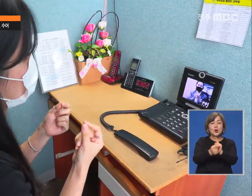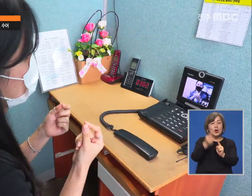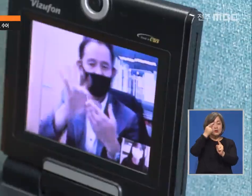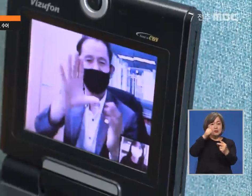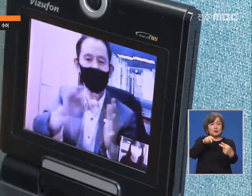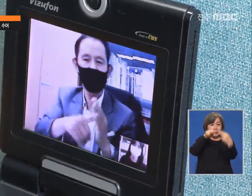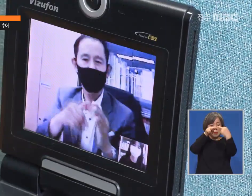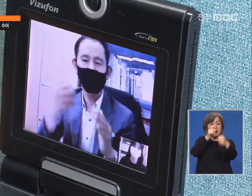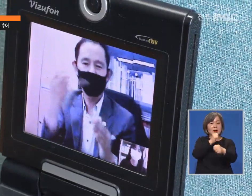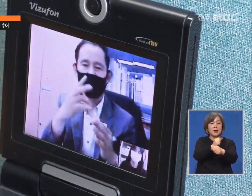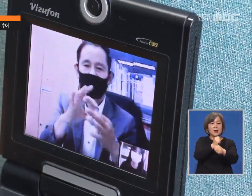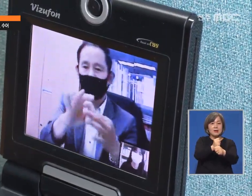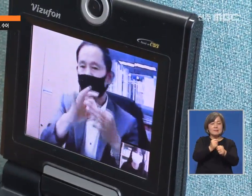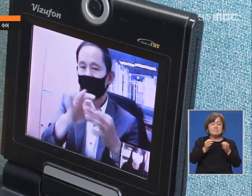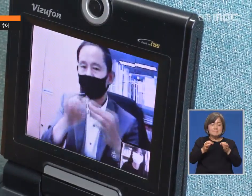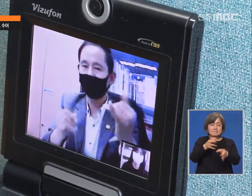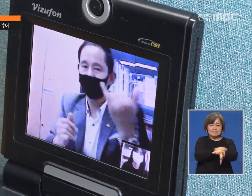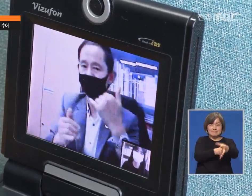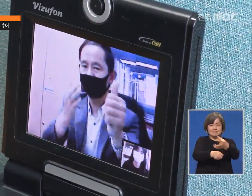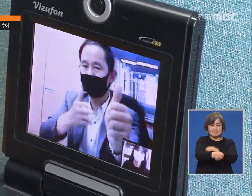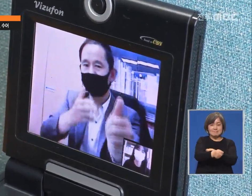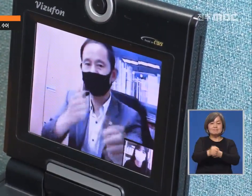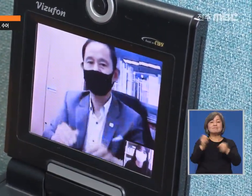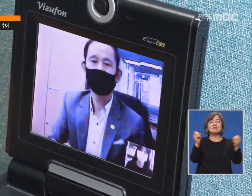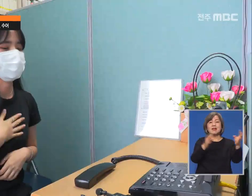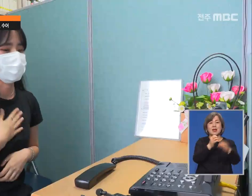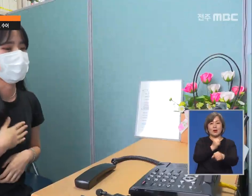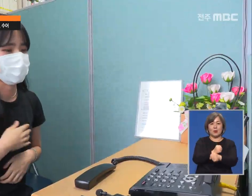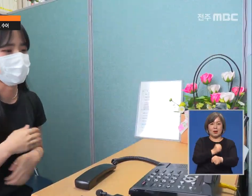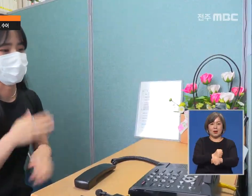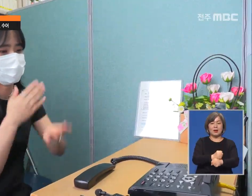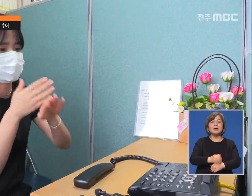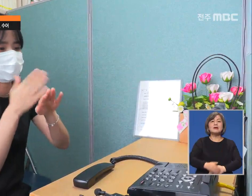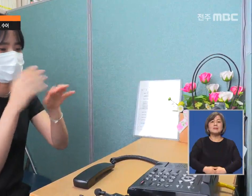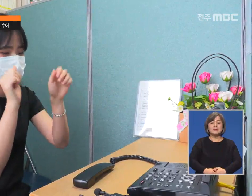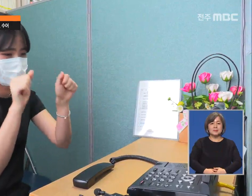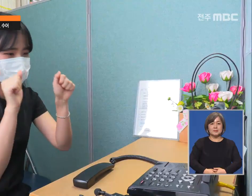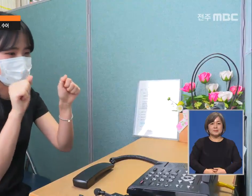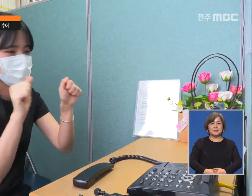서로의 눈을 맞추며 나누는 적극적인 대화죠. 그러네요.